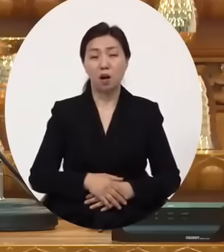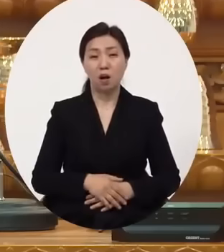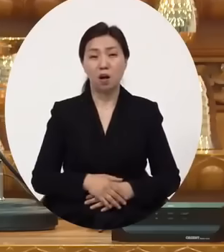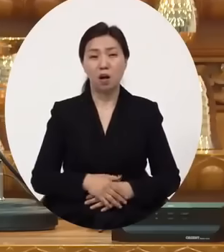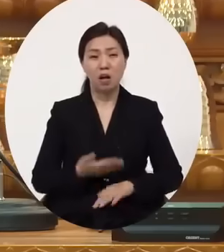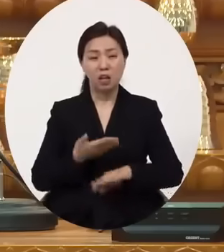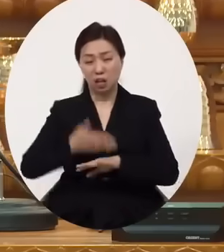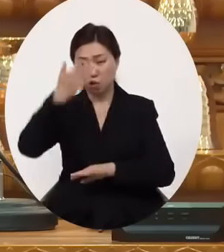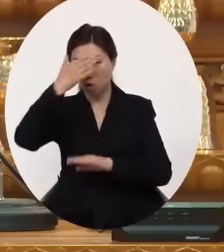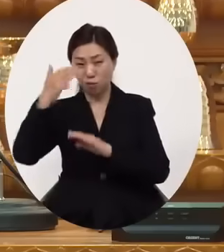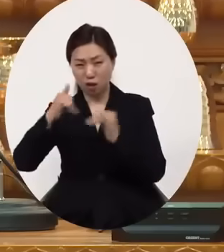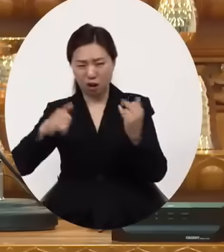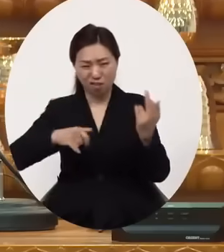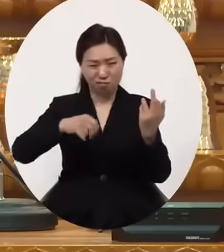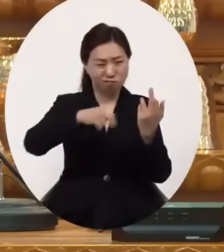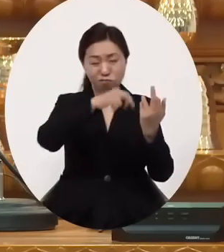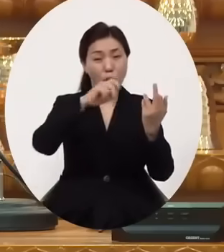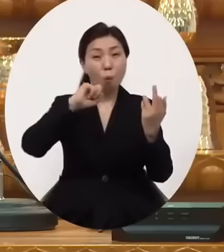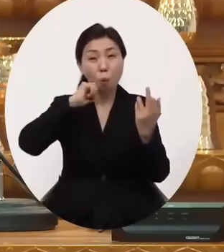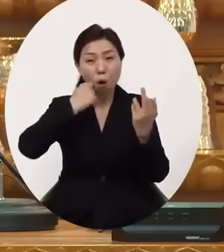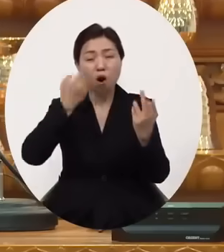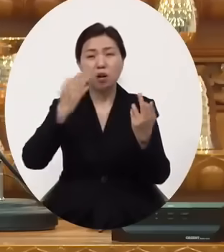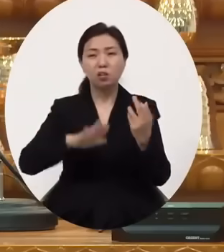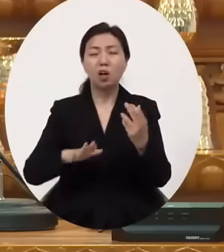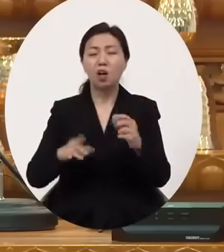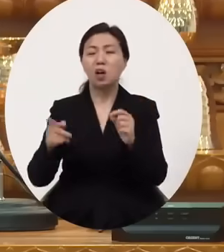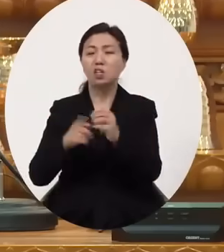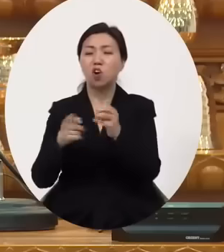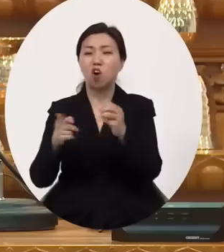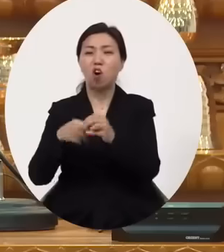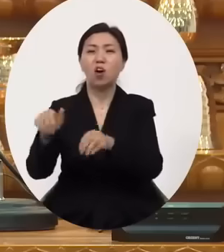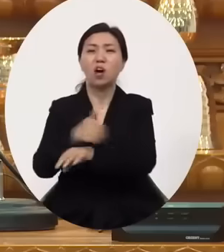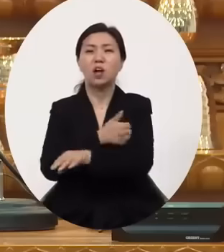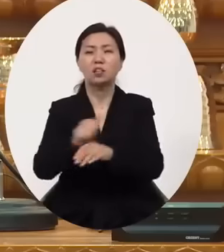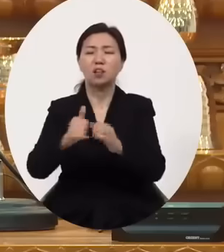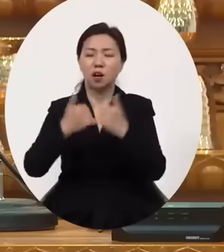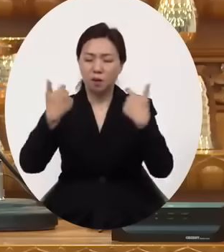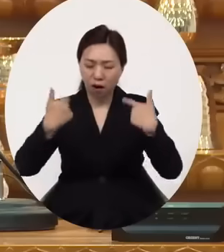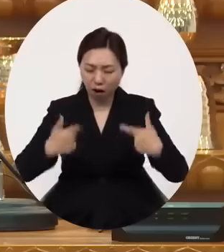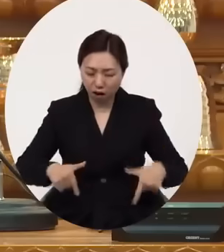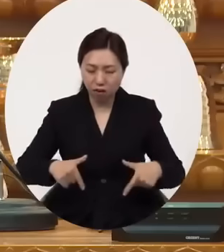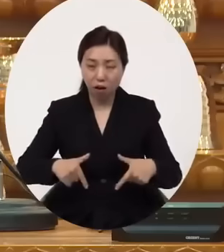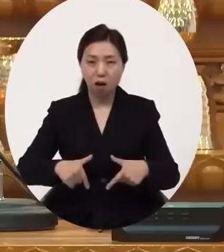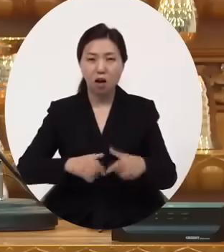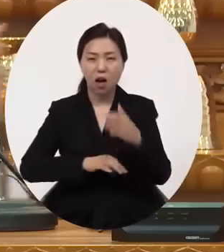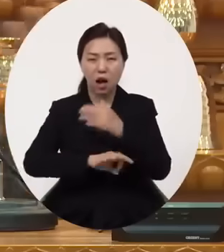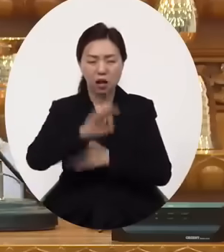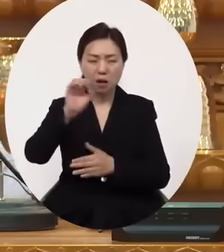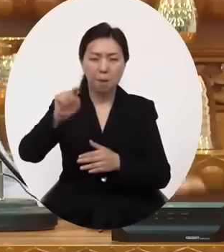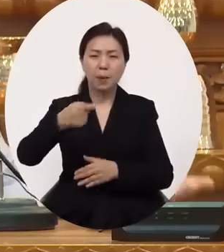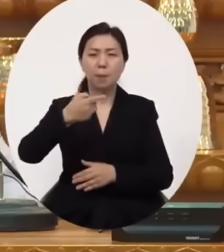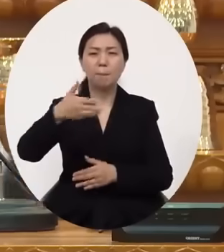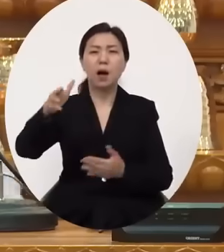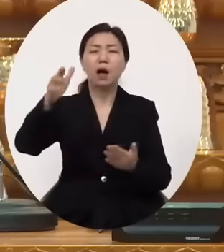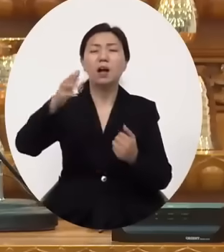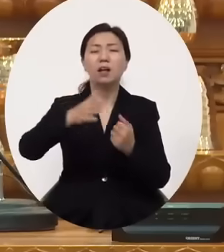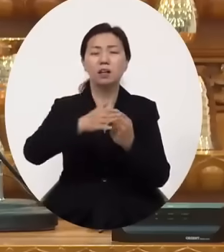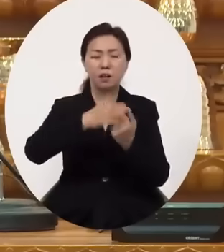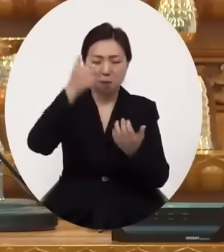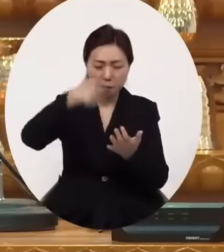하면 그 정도가 건강이 유지가 됩니다. 그래서 매일 108배를 여러분이 한다면 특별한 운동을 안